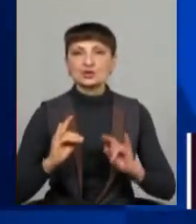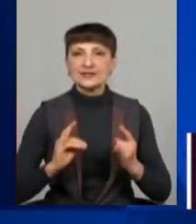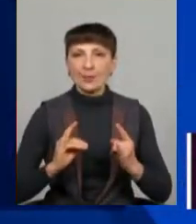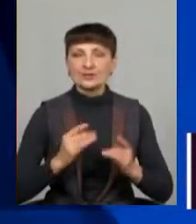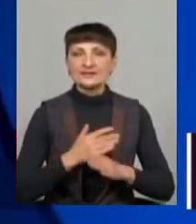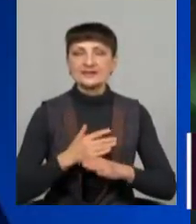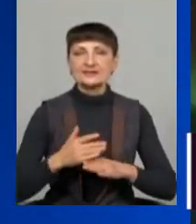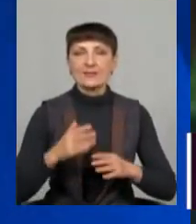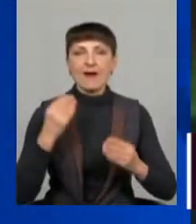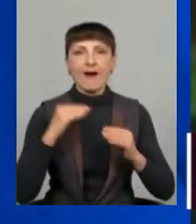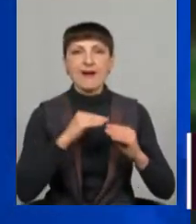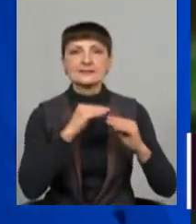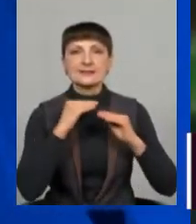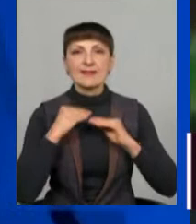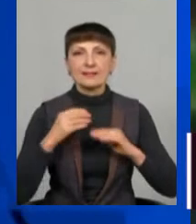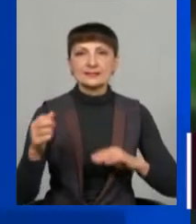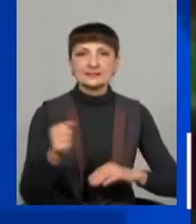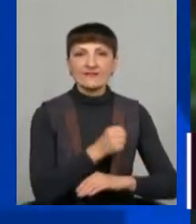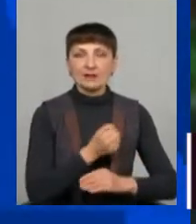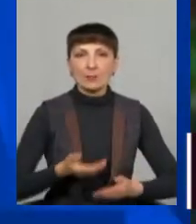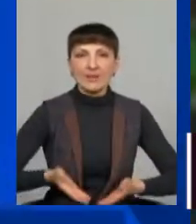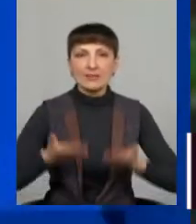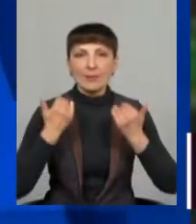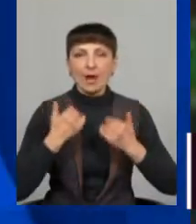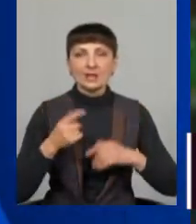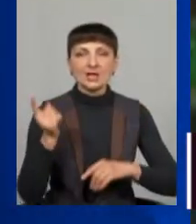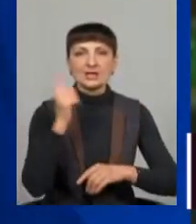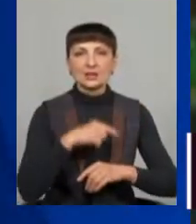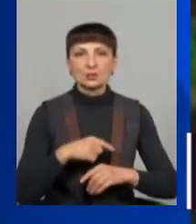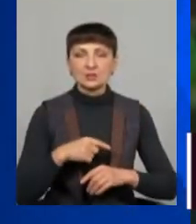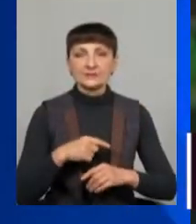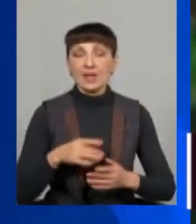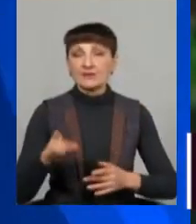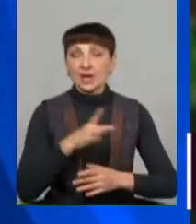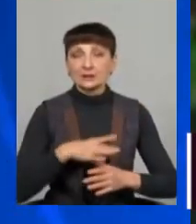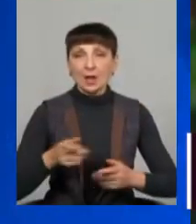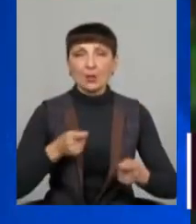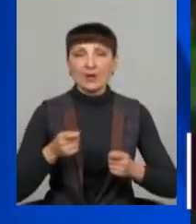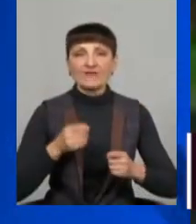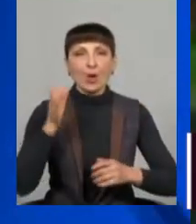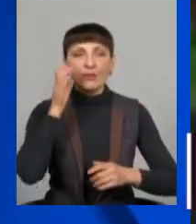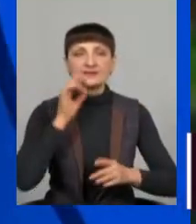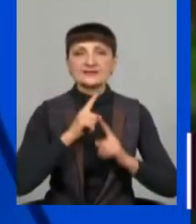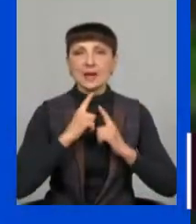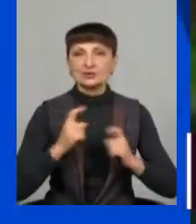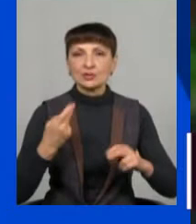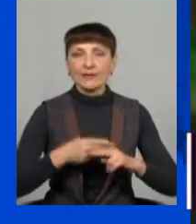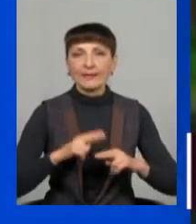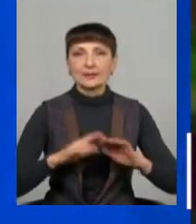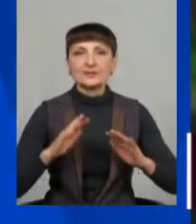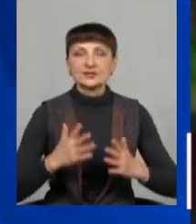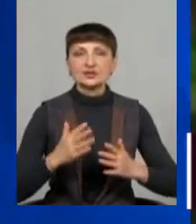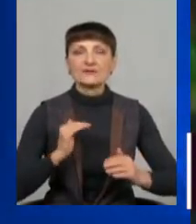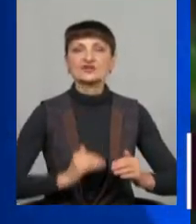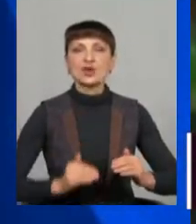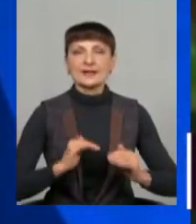затем срывает одеяло с малыша, поднимает его и уносит в сторону. В региональном управлении образования сообщили, что это произошло в